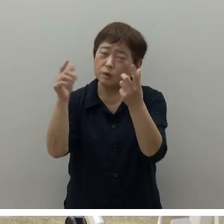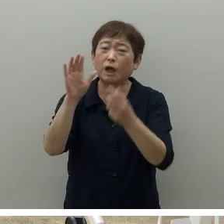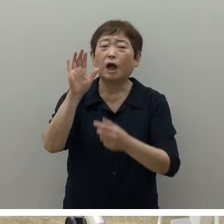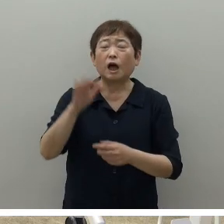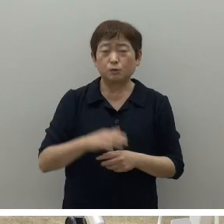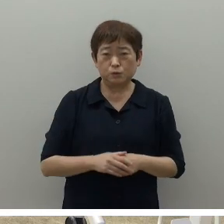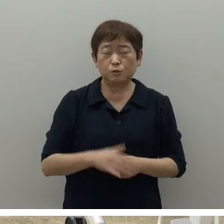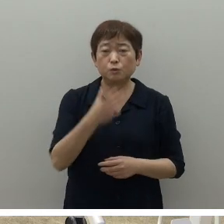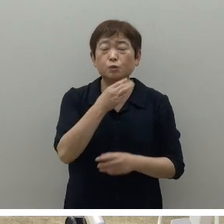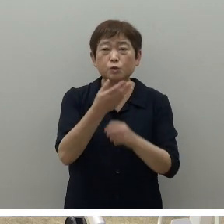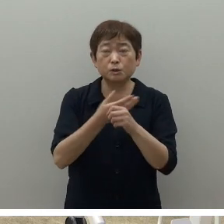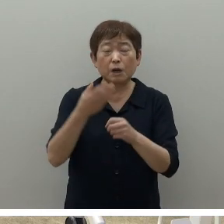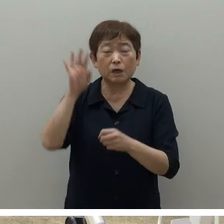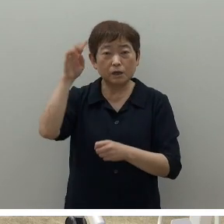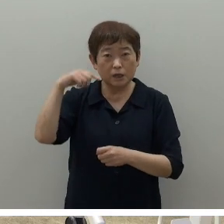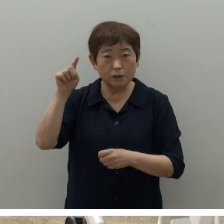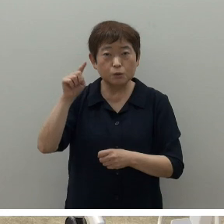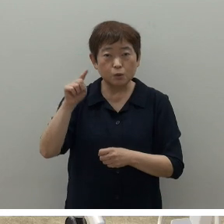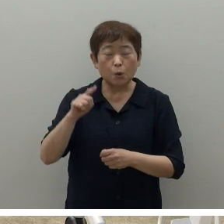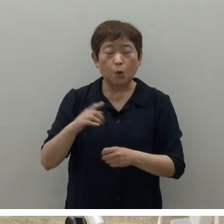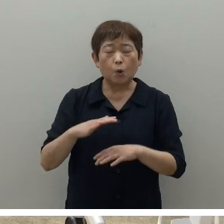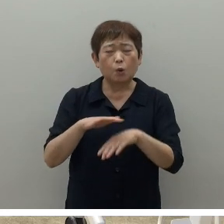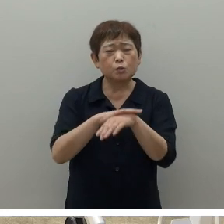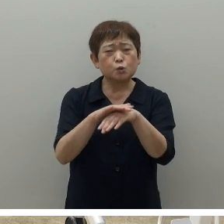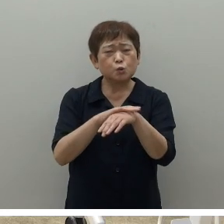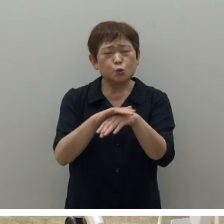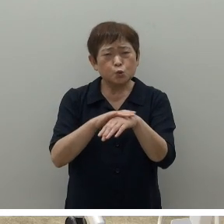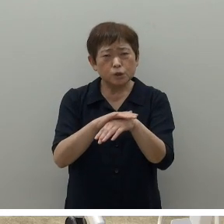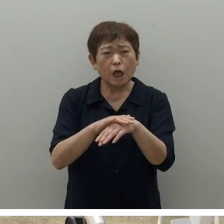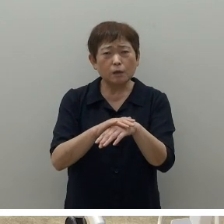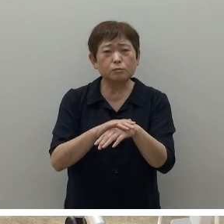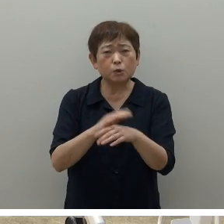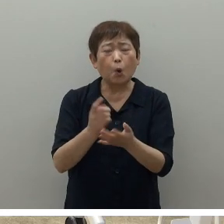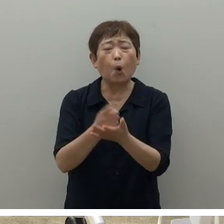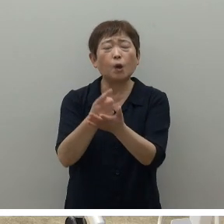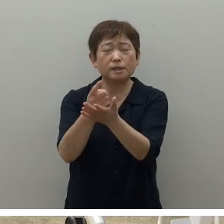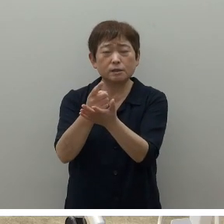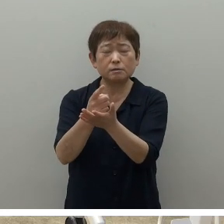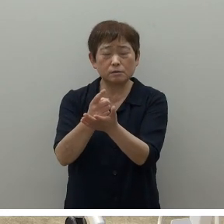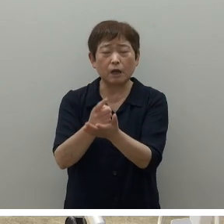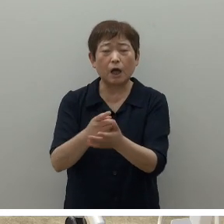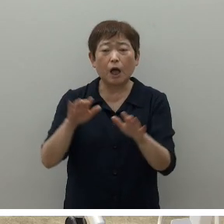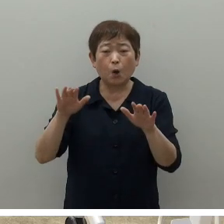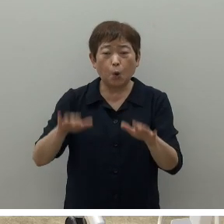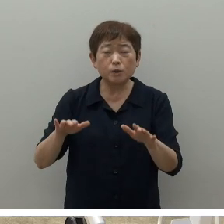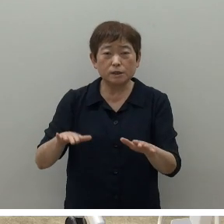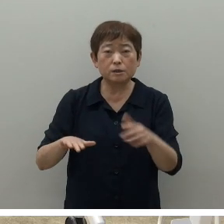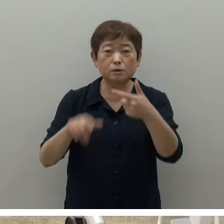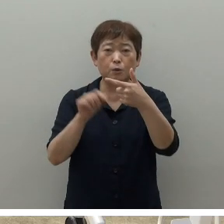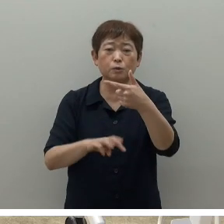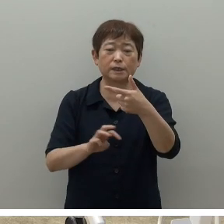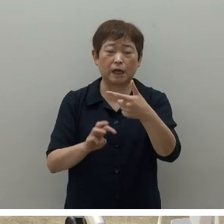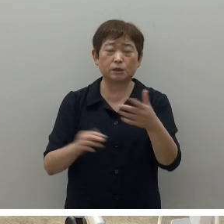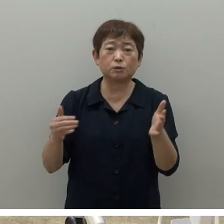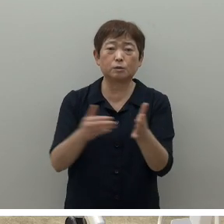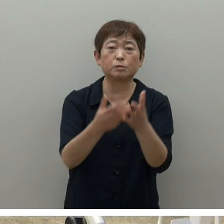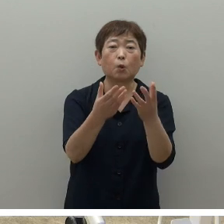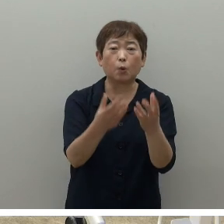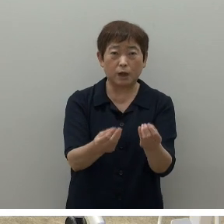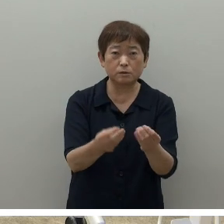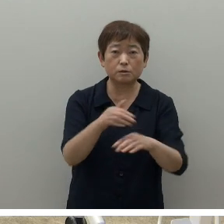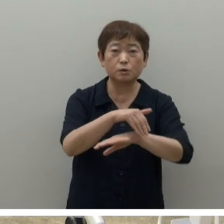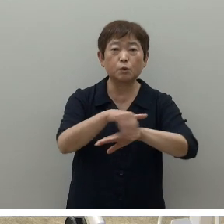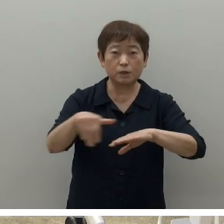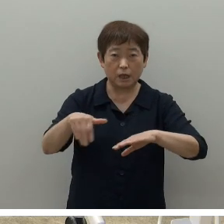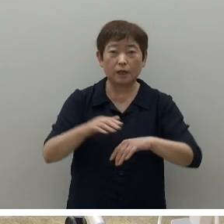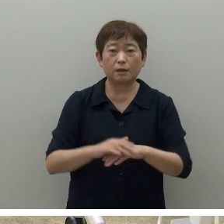本日で終了することになりますが、今後社会経済活動を再開していくためには、これまでの感染